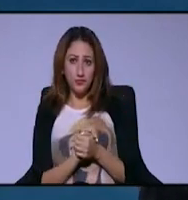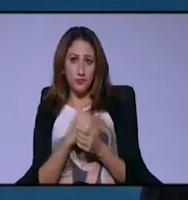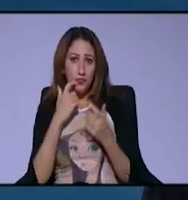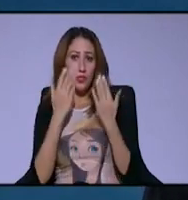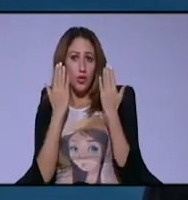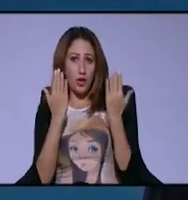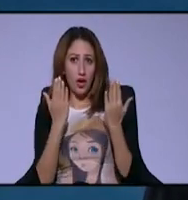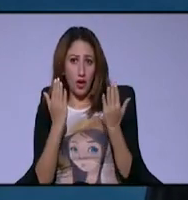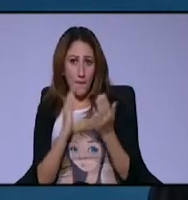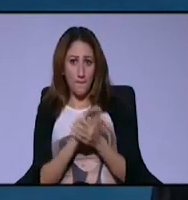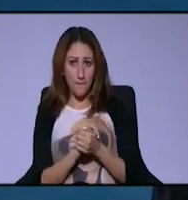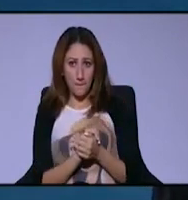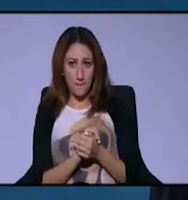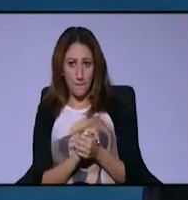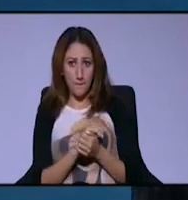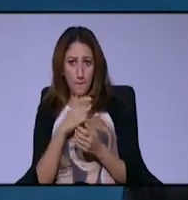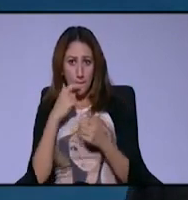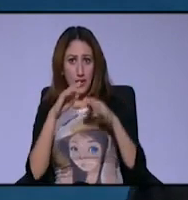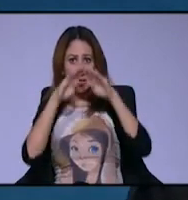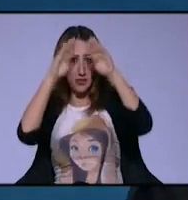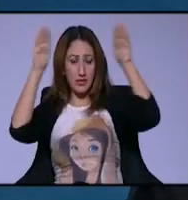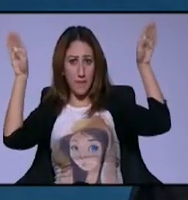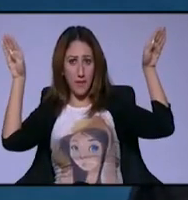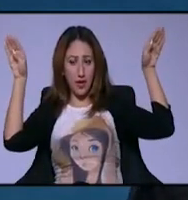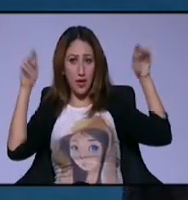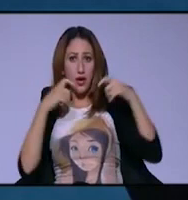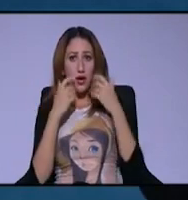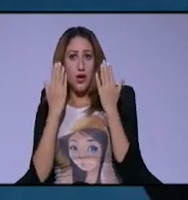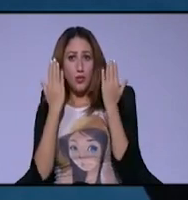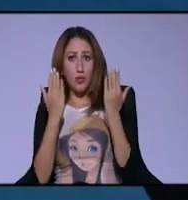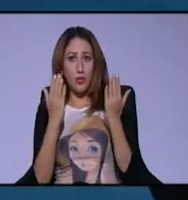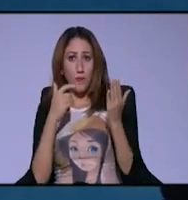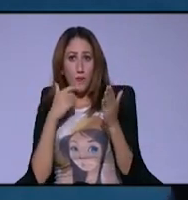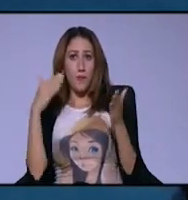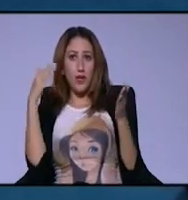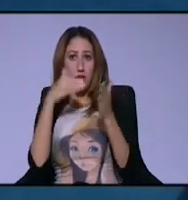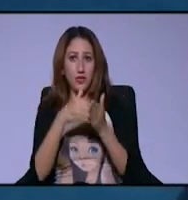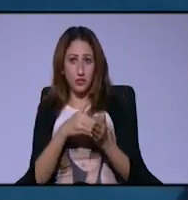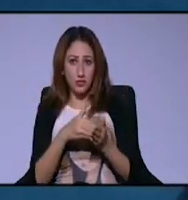يدعو الله لأمته ألا تهلك بالسنة، ويدعو الله تعالى في نهاية المطاف ولا